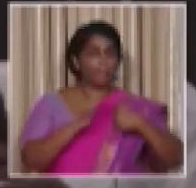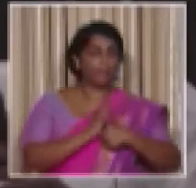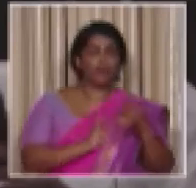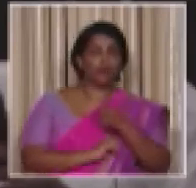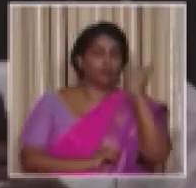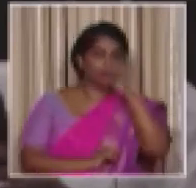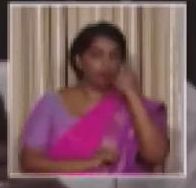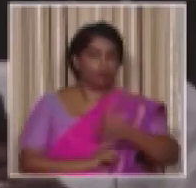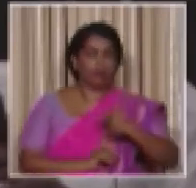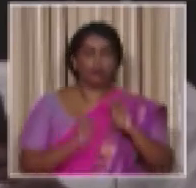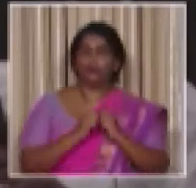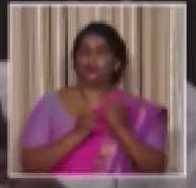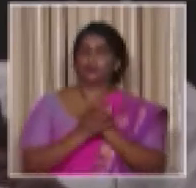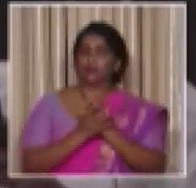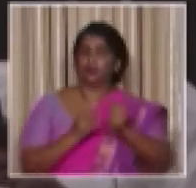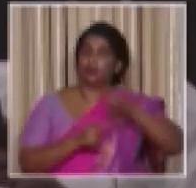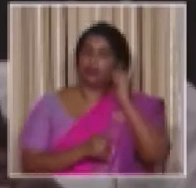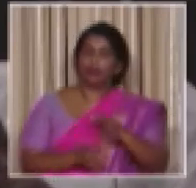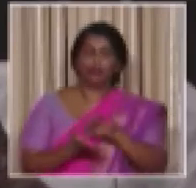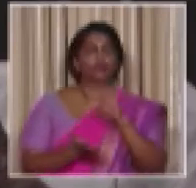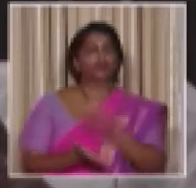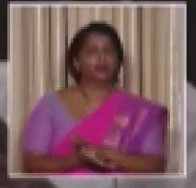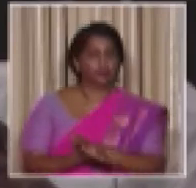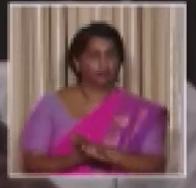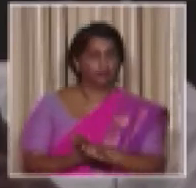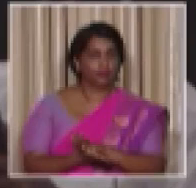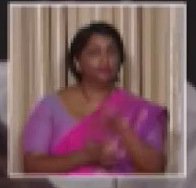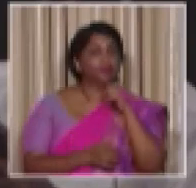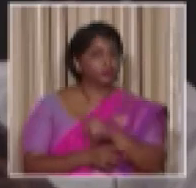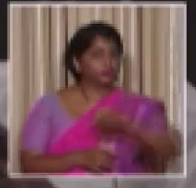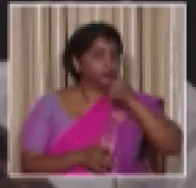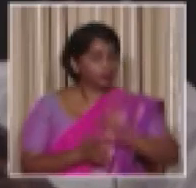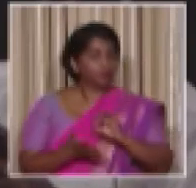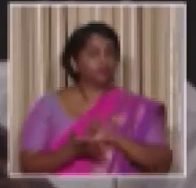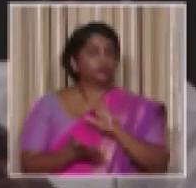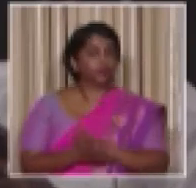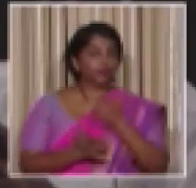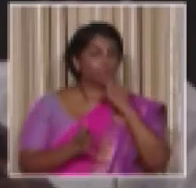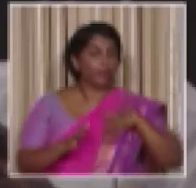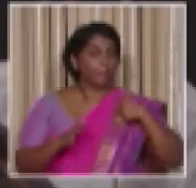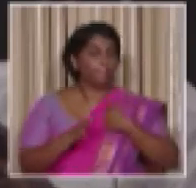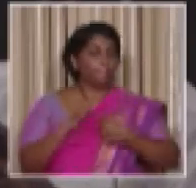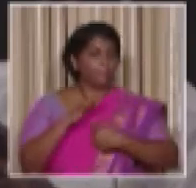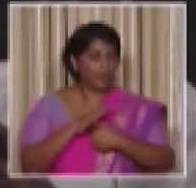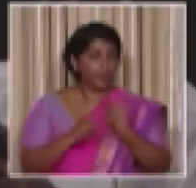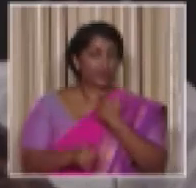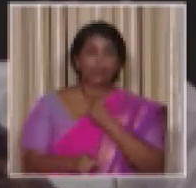තමයි වැටුප් විෂමතාවය ඉවත් කිරීම සඳහා නිර්දේශ ලබා දුන්නේ. ඒ නිර්දේශවලින් විදුහල්පති හා ගුරු